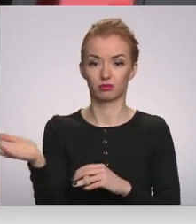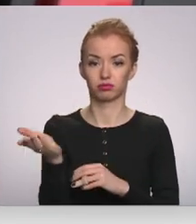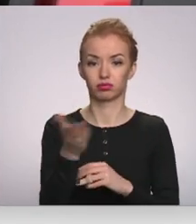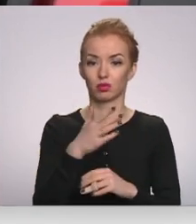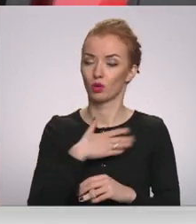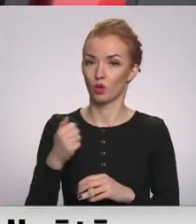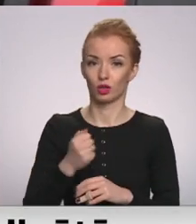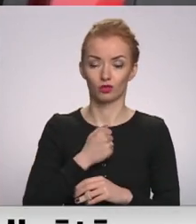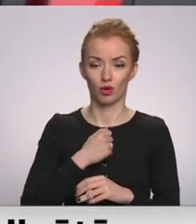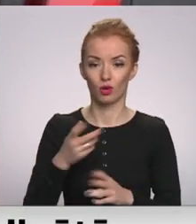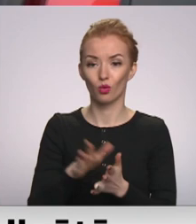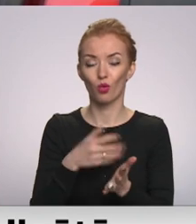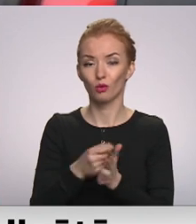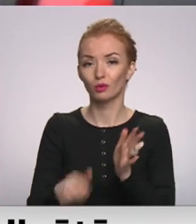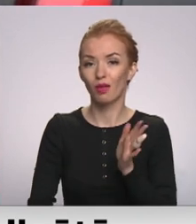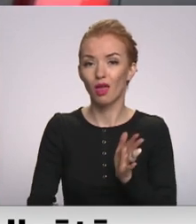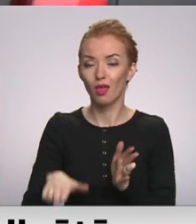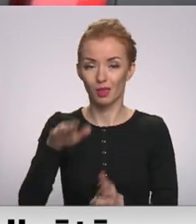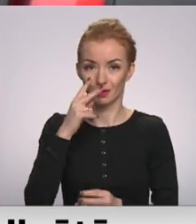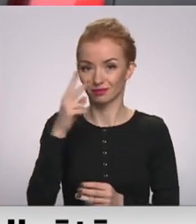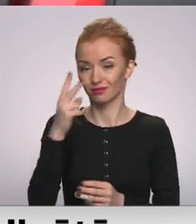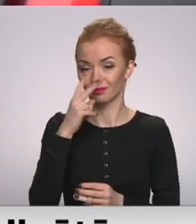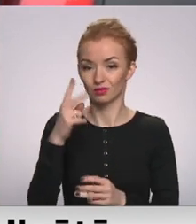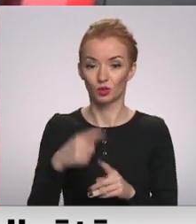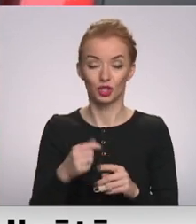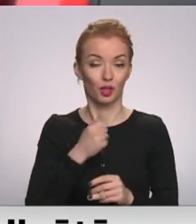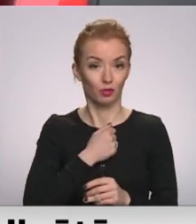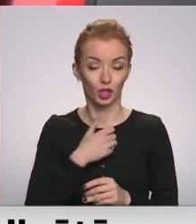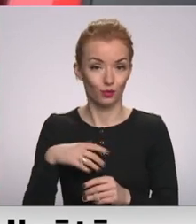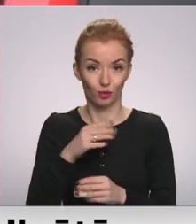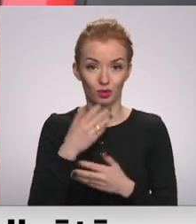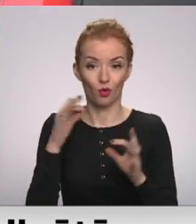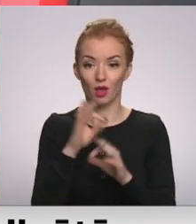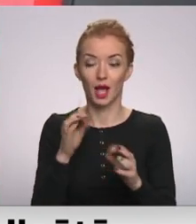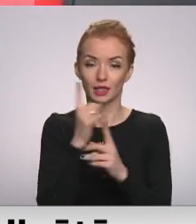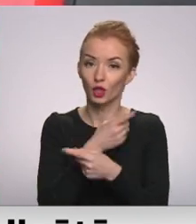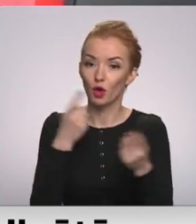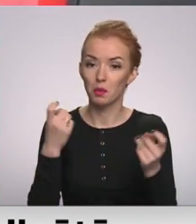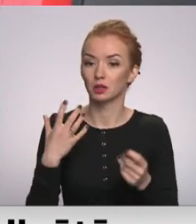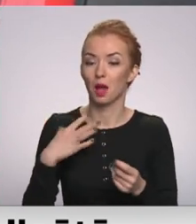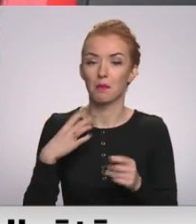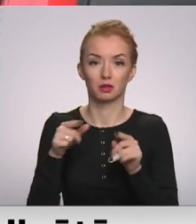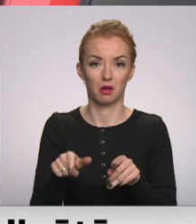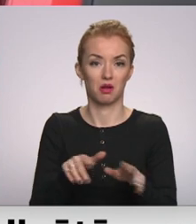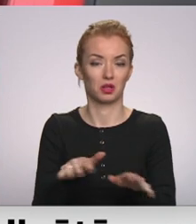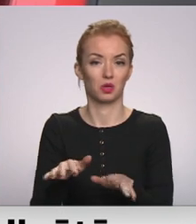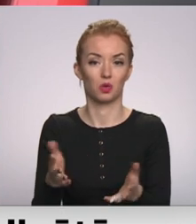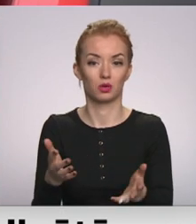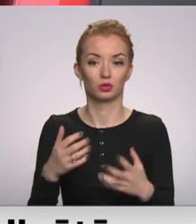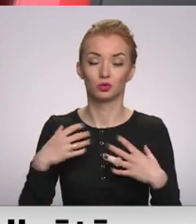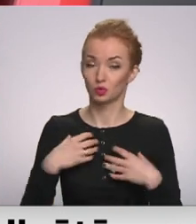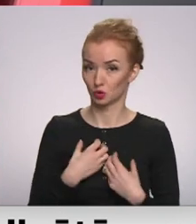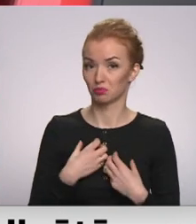ļoti žēl, kopš bērnības tas mežs ir. Un, diemžēl mums nav nekādas ziņas, kāpēc tas tiek darīts.